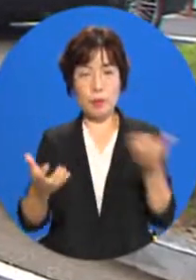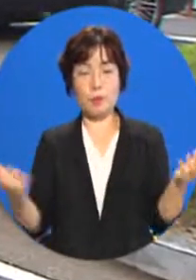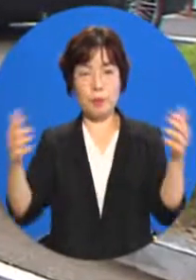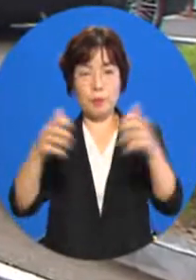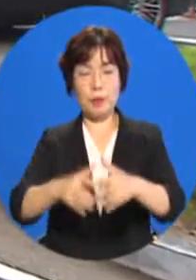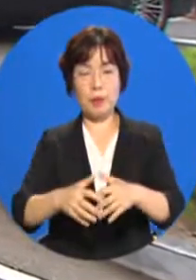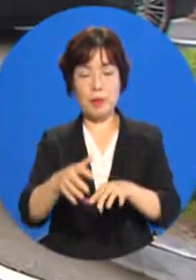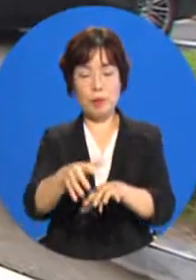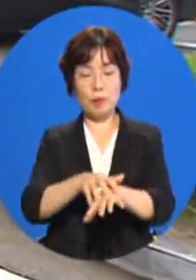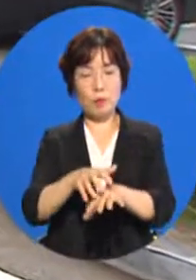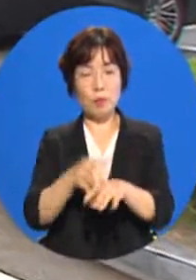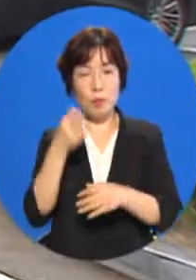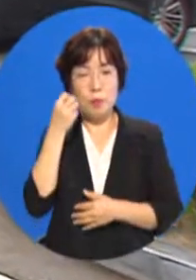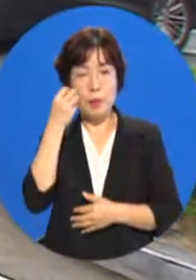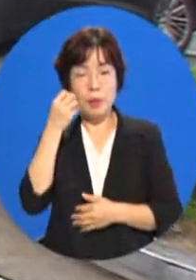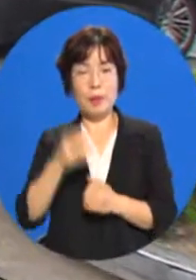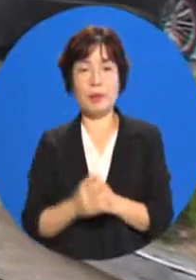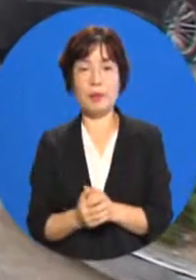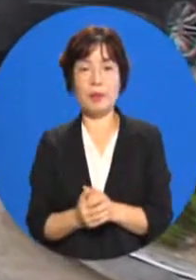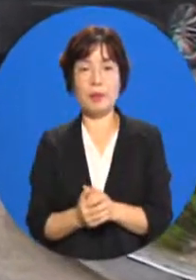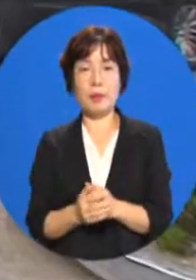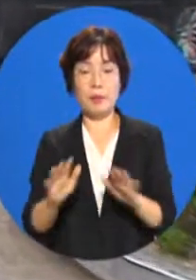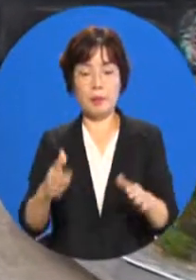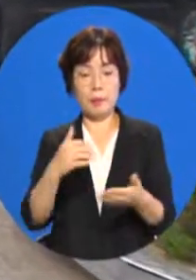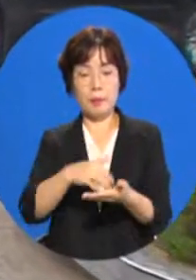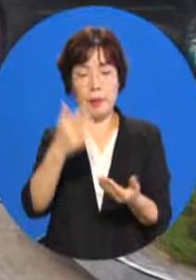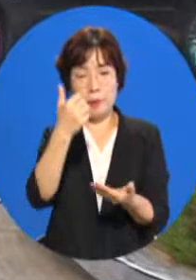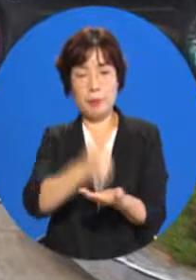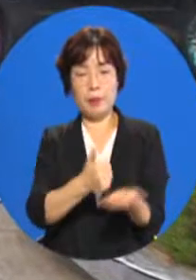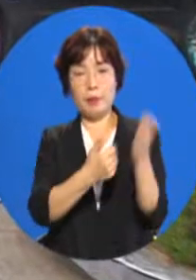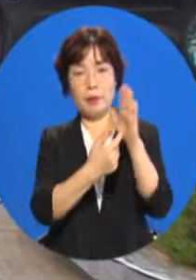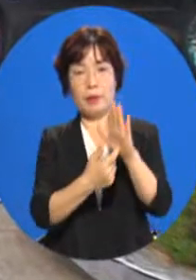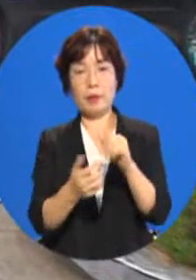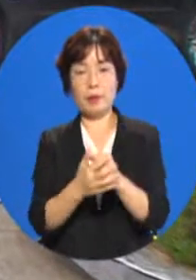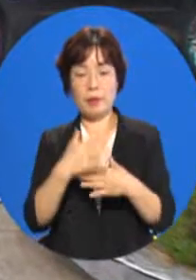기형적인 인구 구조를 겪어온 광양시. 이번 통계 자료를 토대로